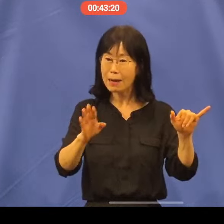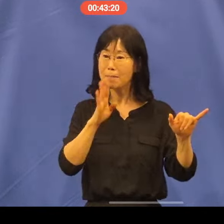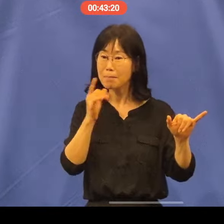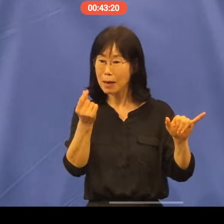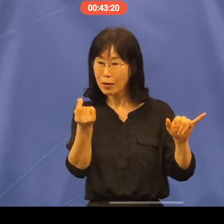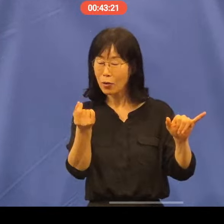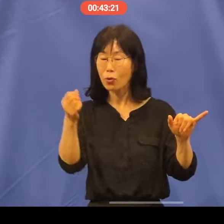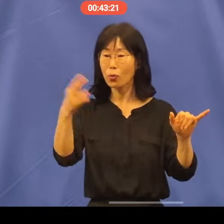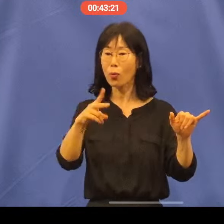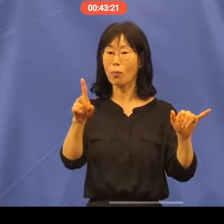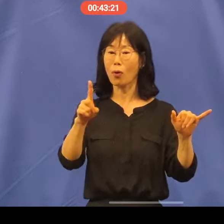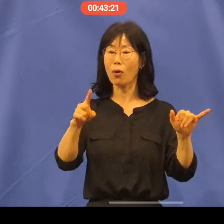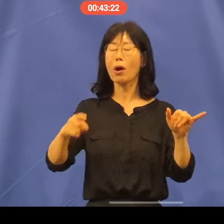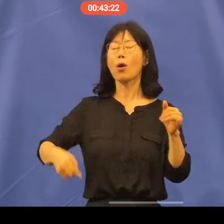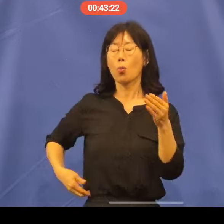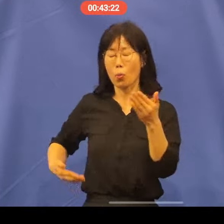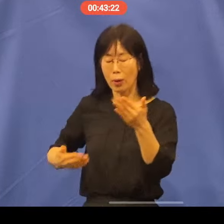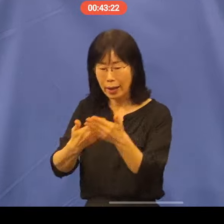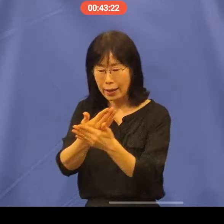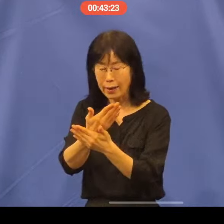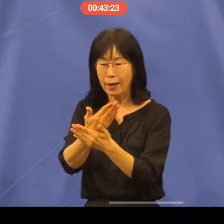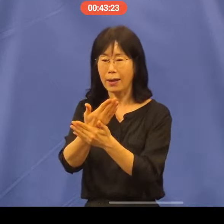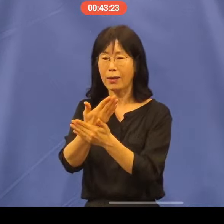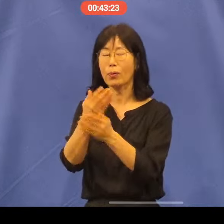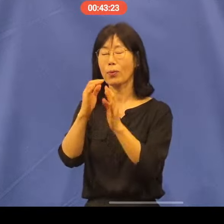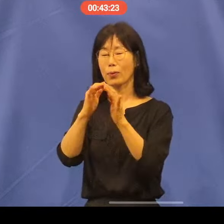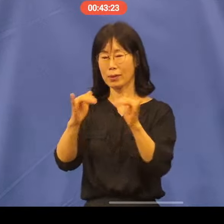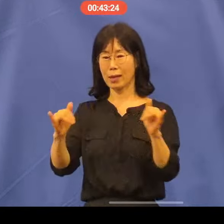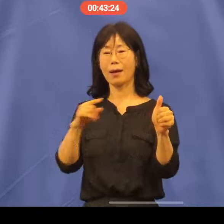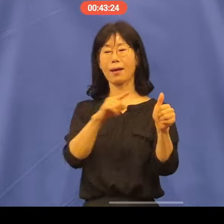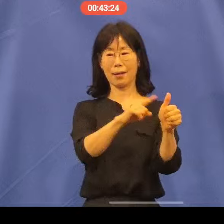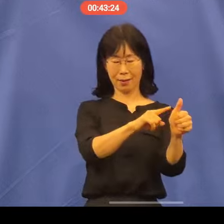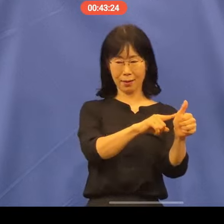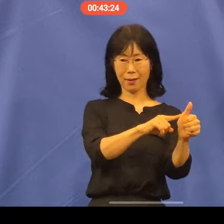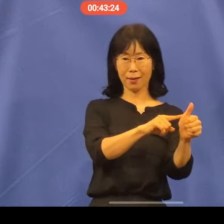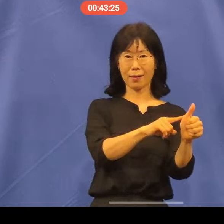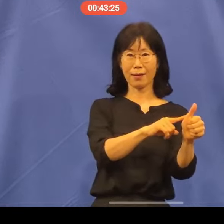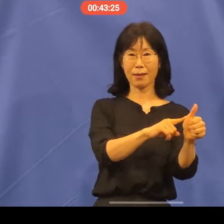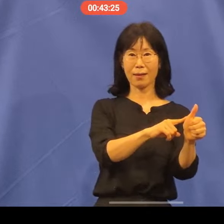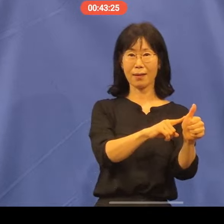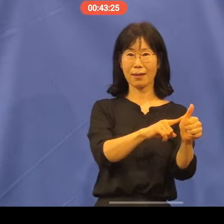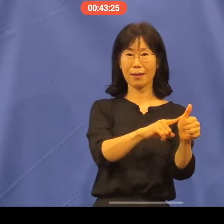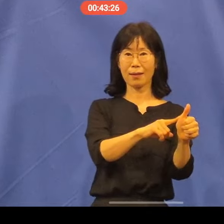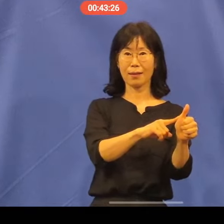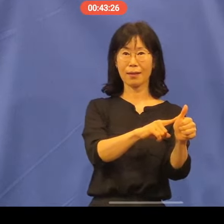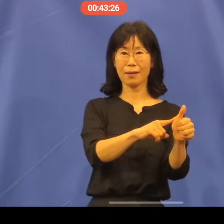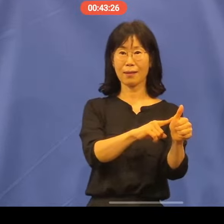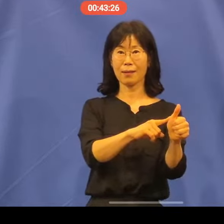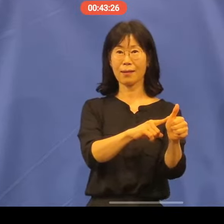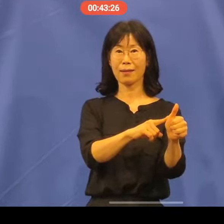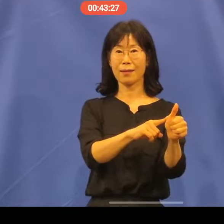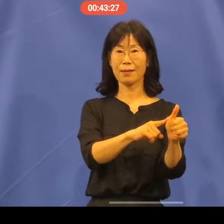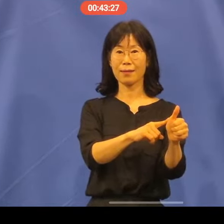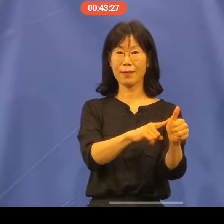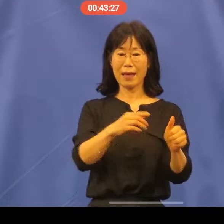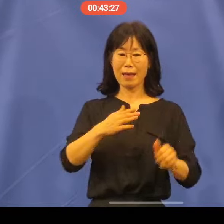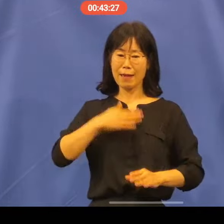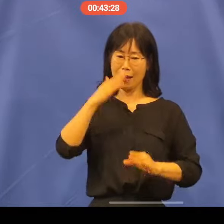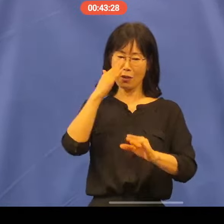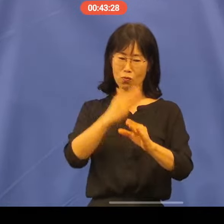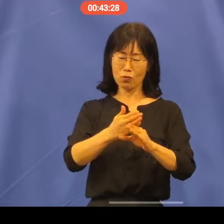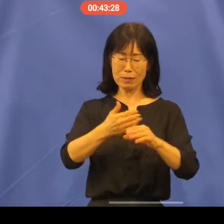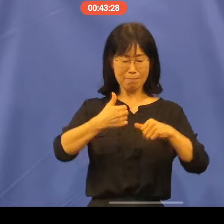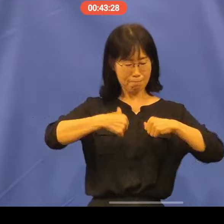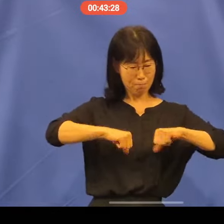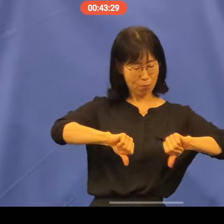예배를 실패하면 안 돼요. 예배는 하나님 중심으로 돌아가는 일이에요. 우리 중심에 오리엔티드 된 것을 하나님 중심에